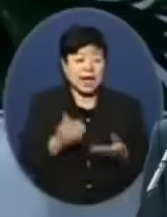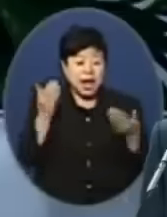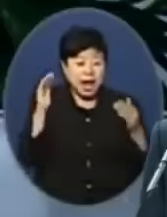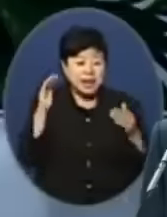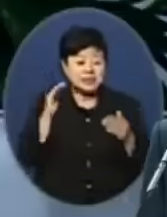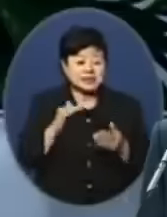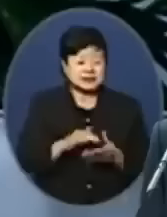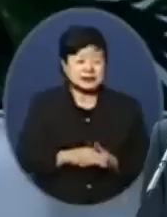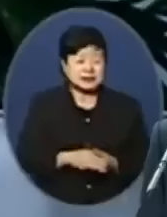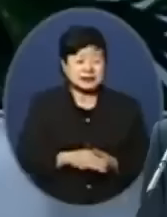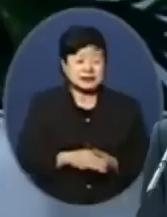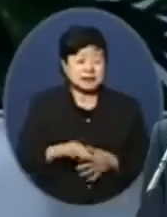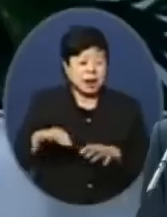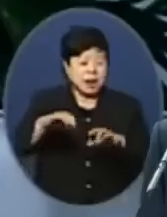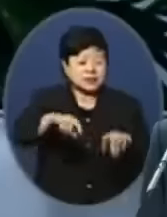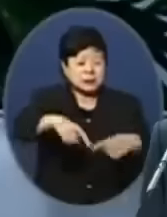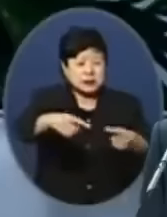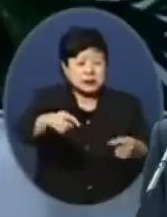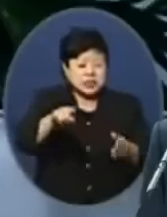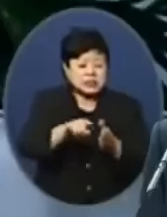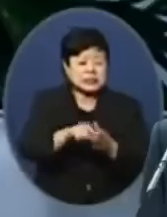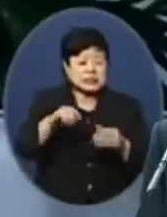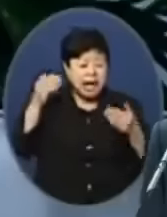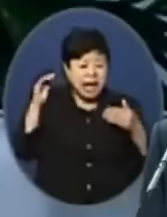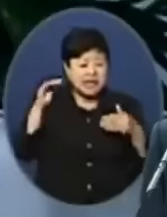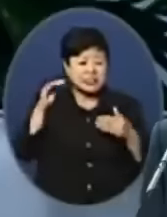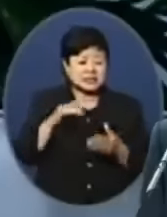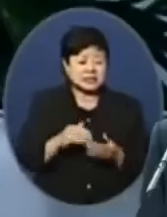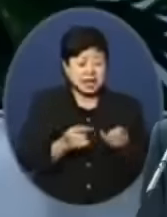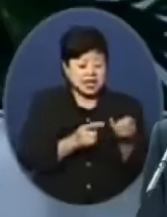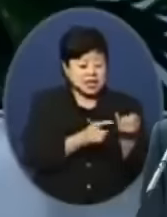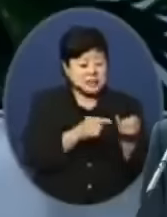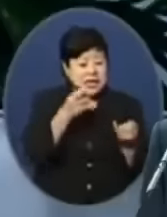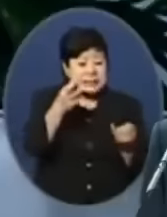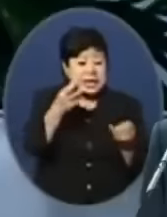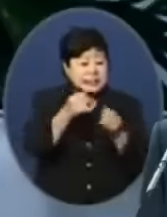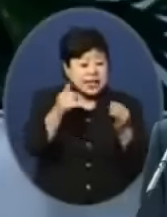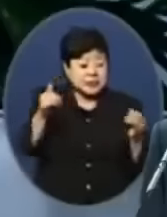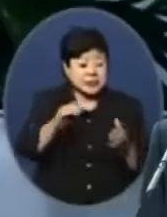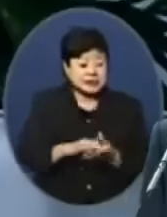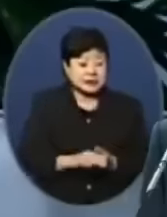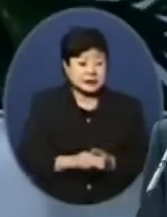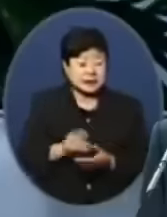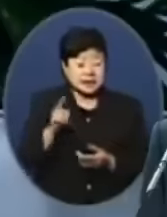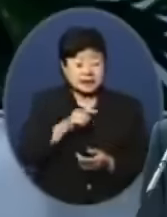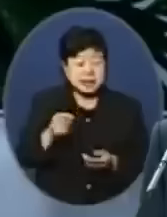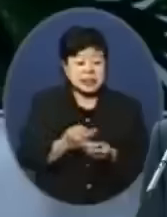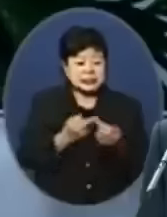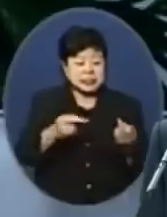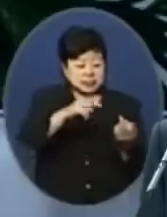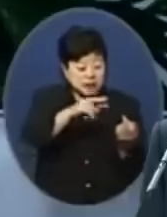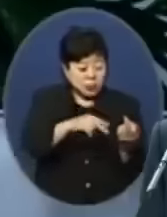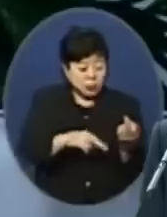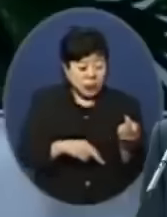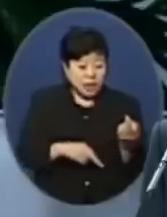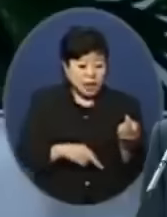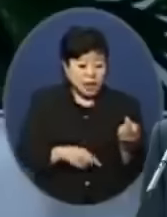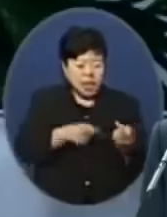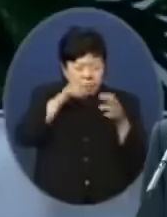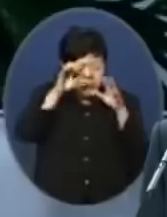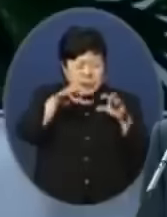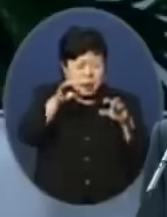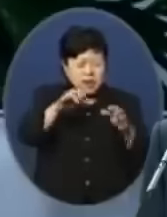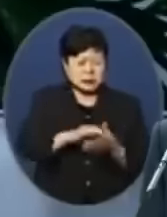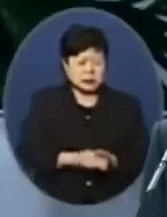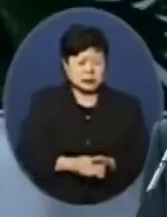학생들이 많이 참여했는데 신학교 다니는 여학생 세 사람이 산에서 내려오다가 비가 많이